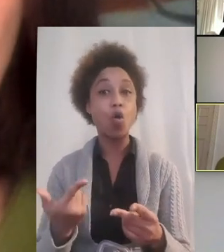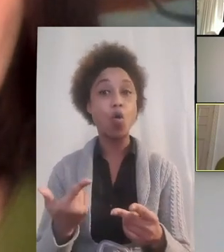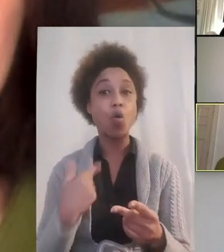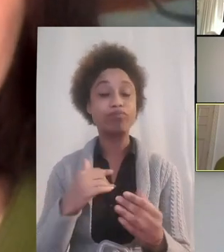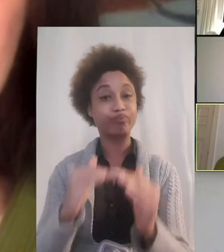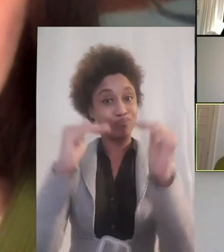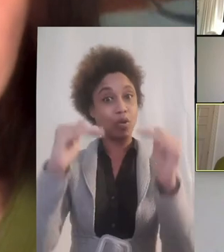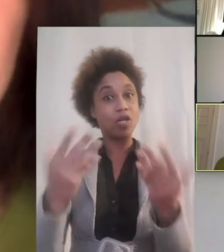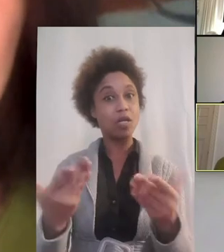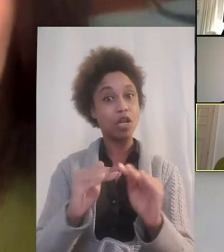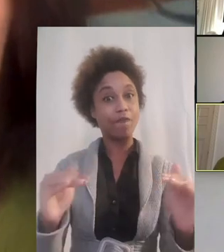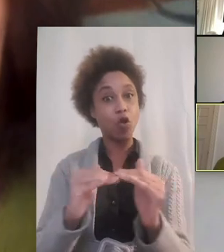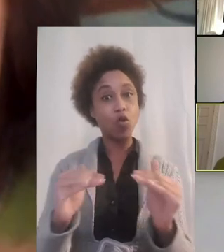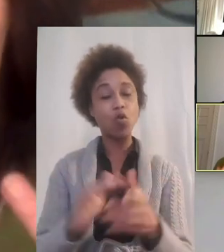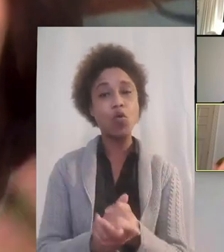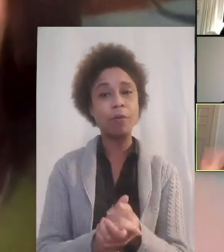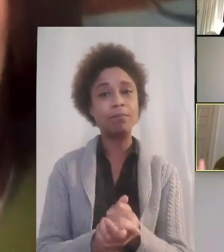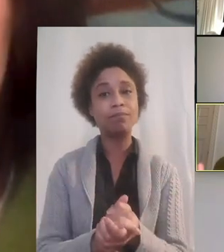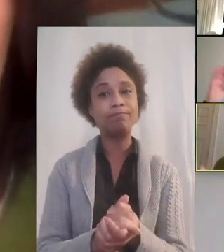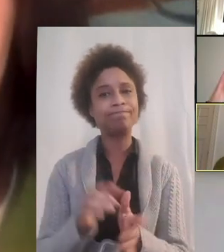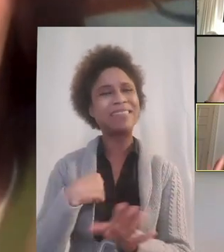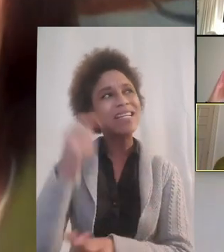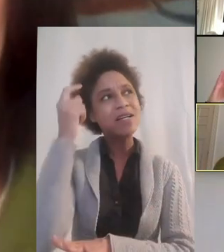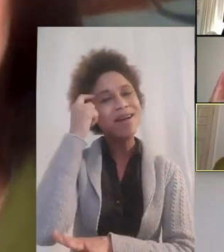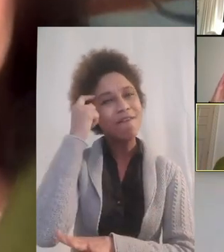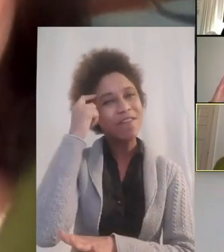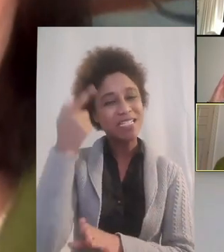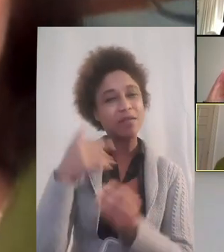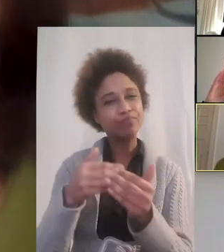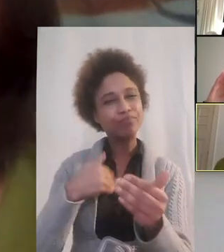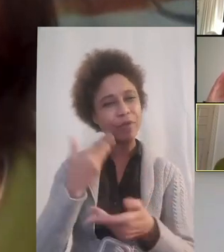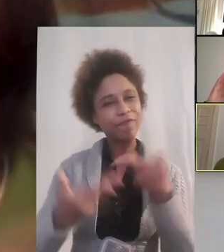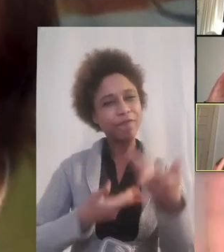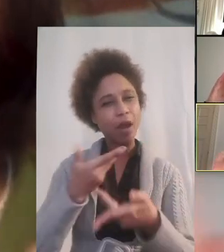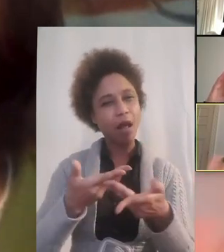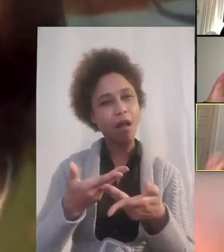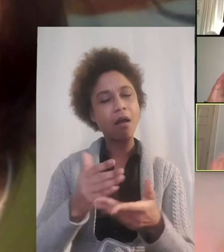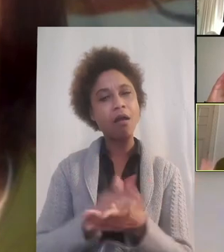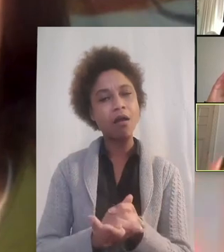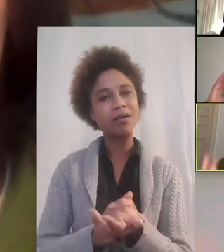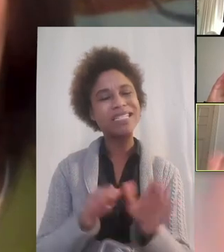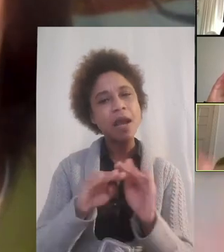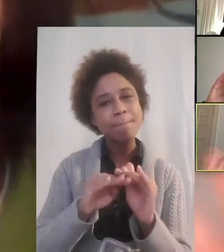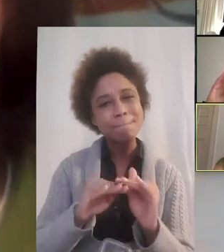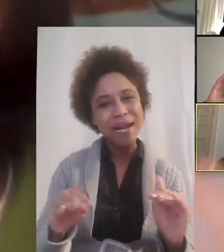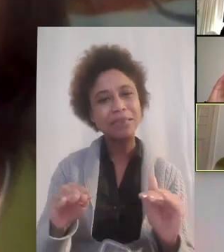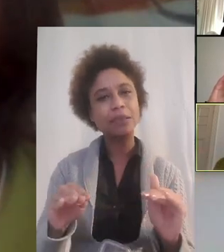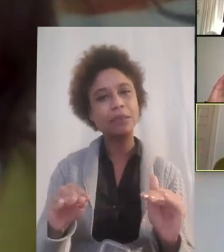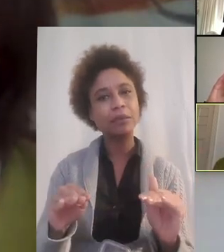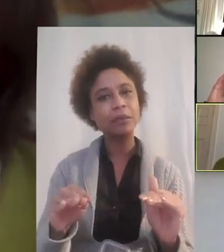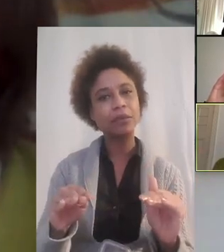rijksniveau. En die awareness waar ik het eerder over had. Een basisvorm